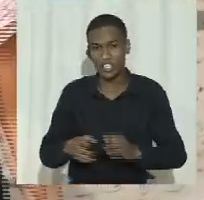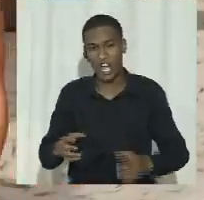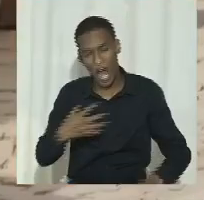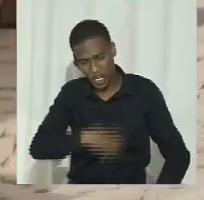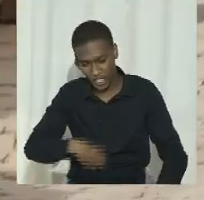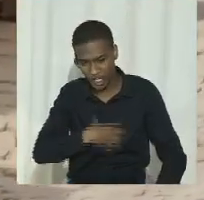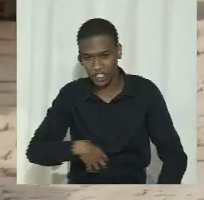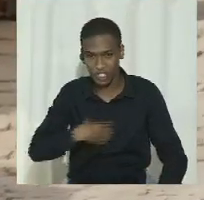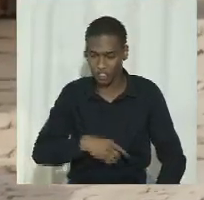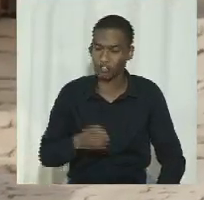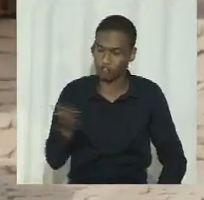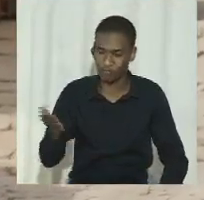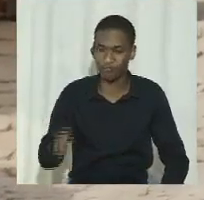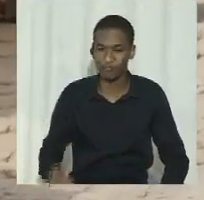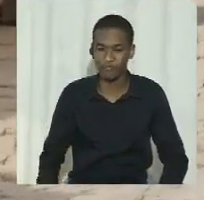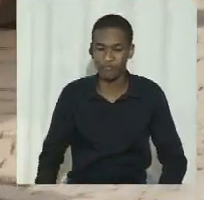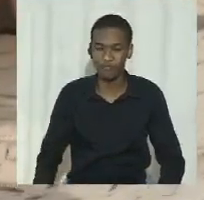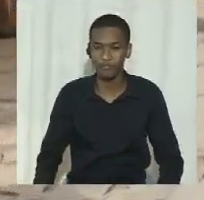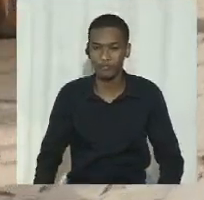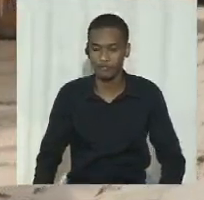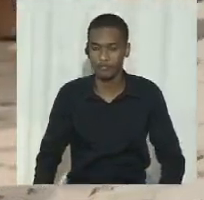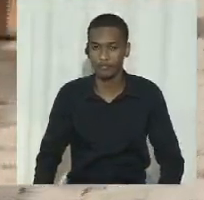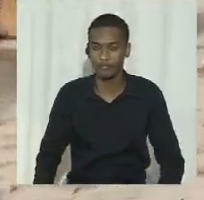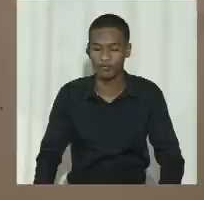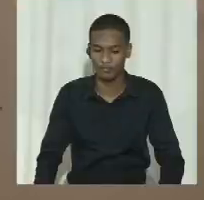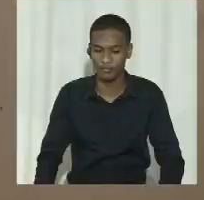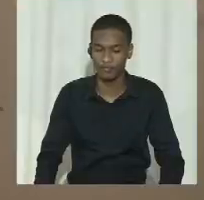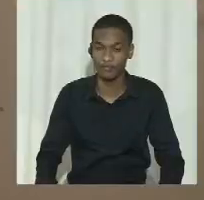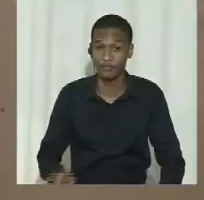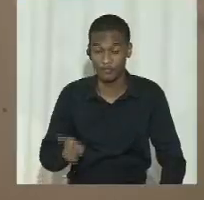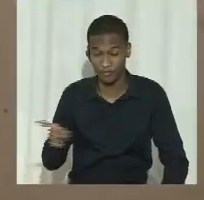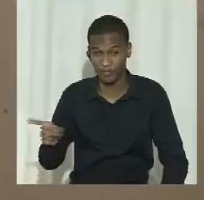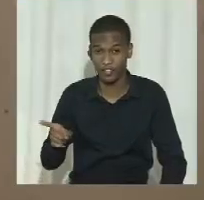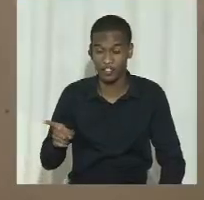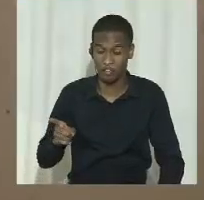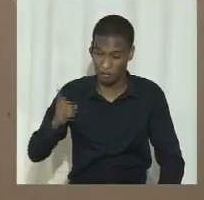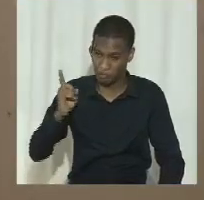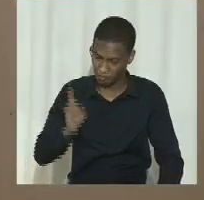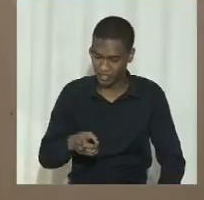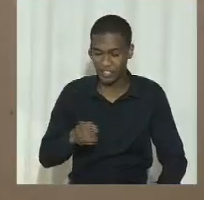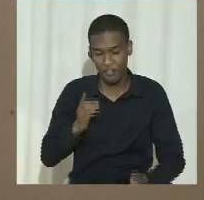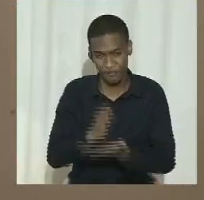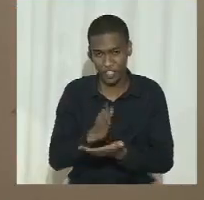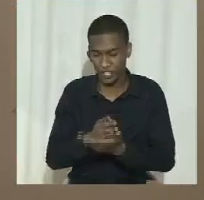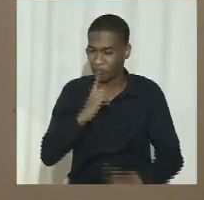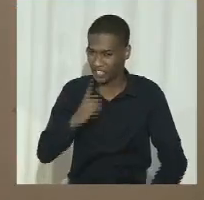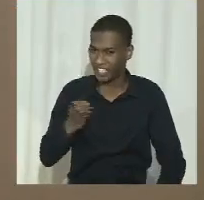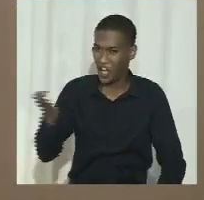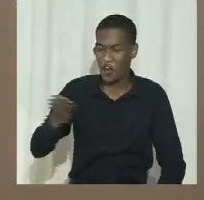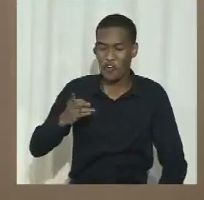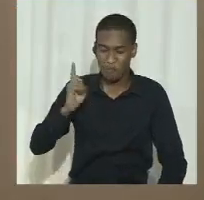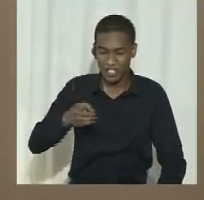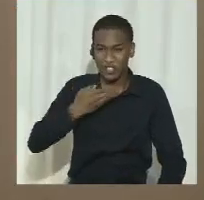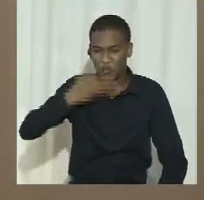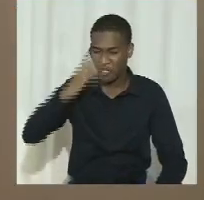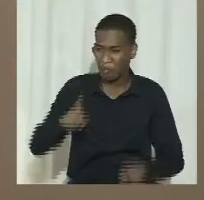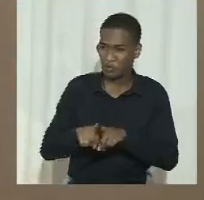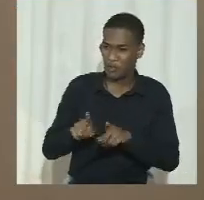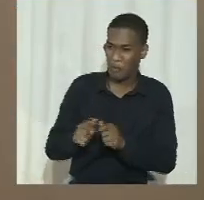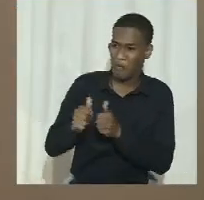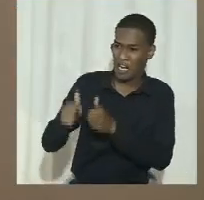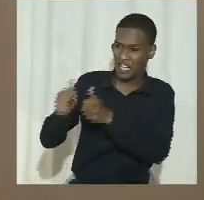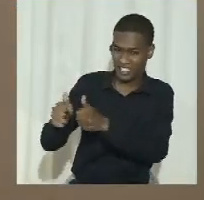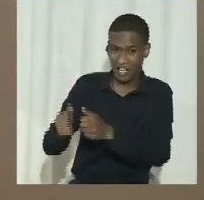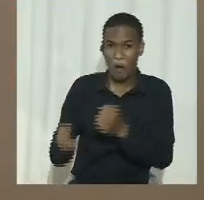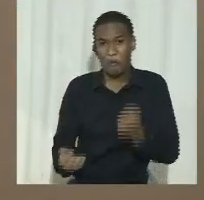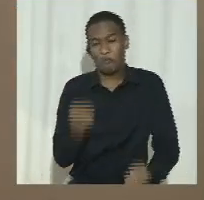amin'izay famonoana ny virus tafiditrany amintsika izay. Dia misy ireo lazaiko teo hoe Senegal nahazo baiko anao fanatanjahantena